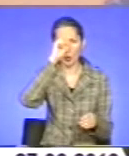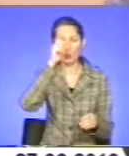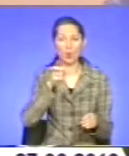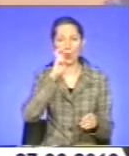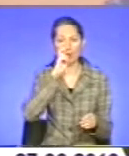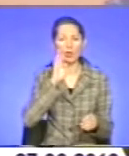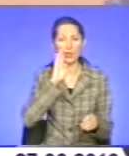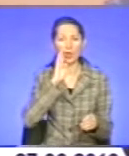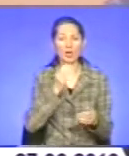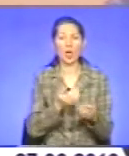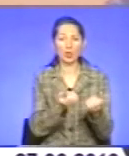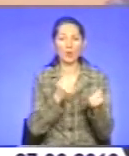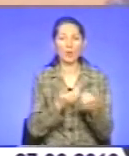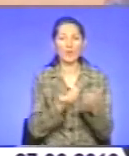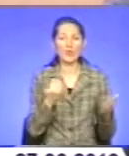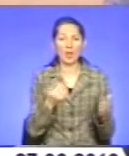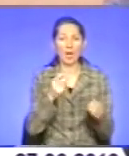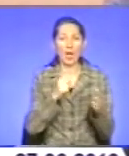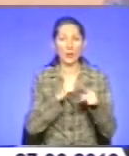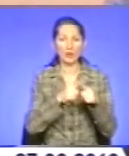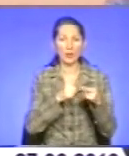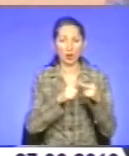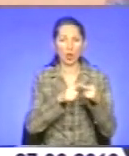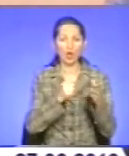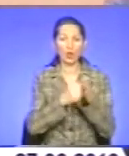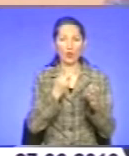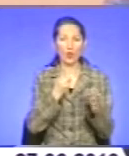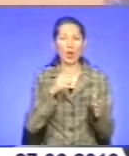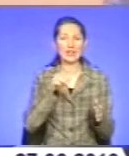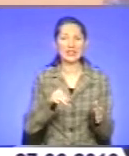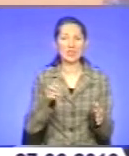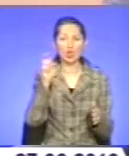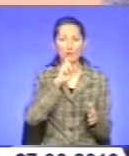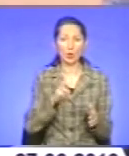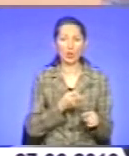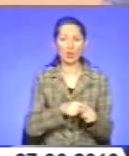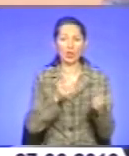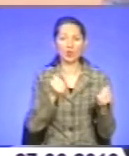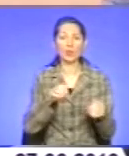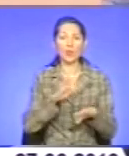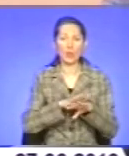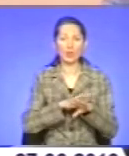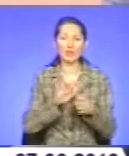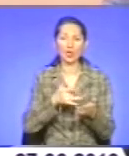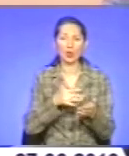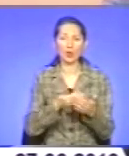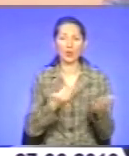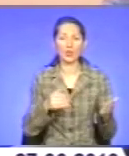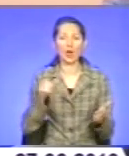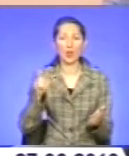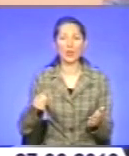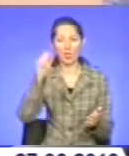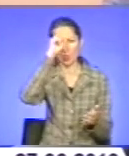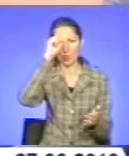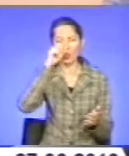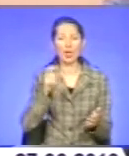від 1,5 до 2 тисяч доларів, які він отримував на картковий рахунок від громадянки Турції,